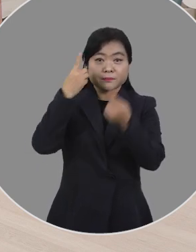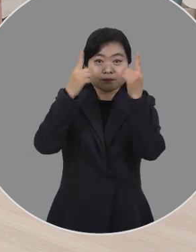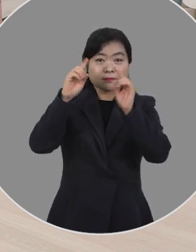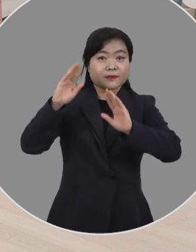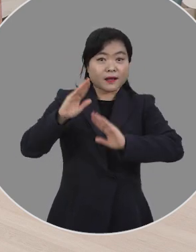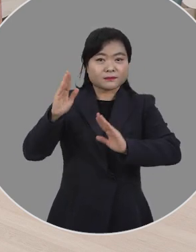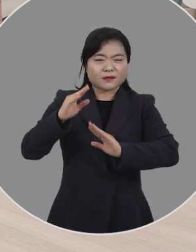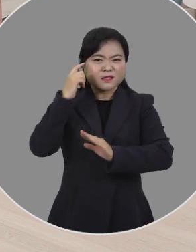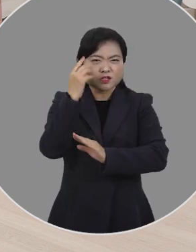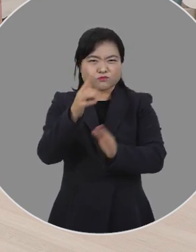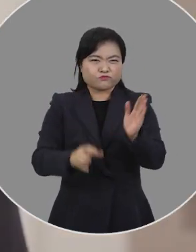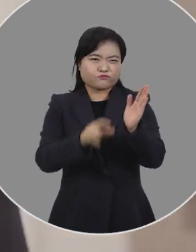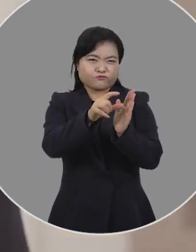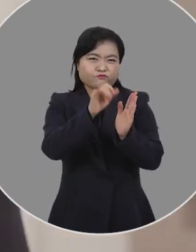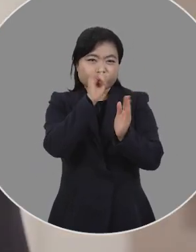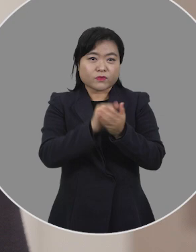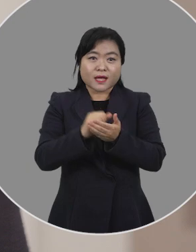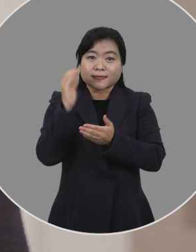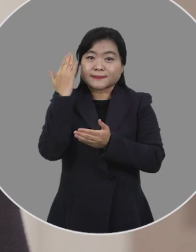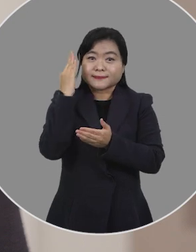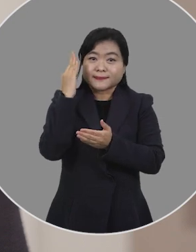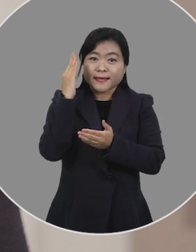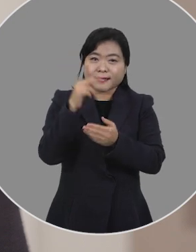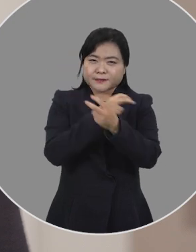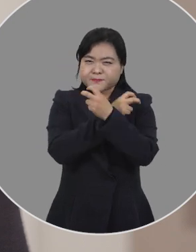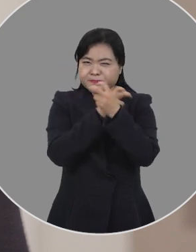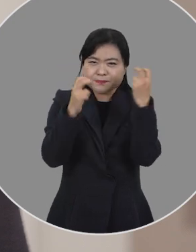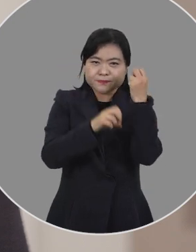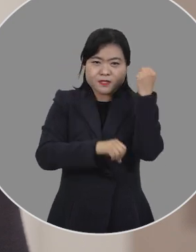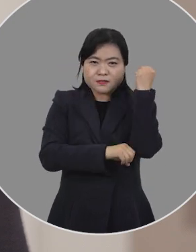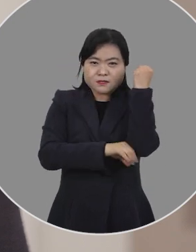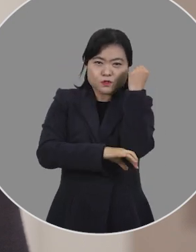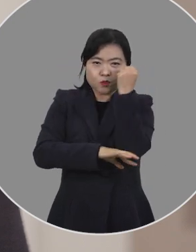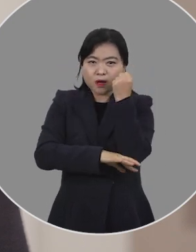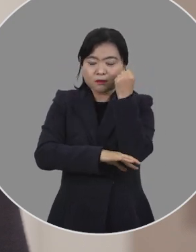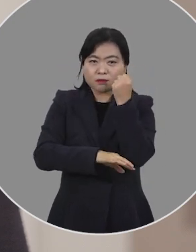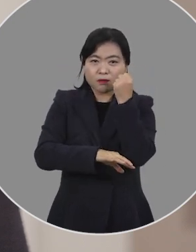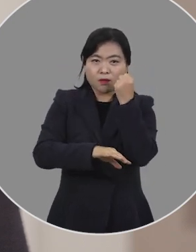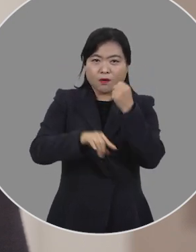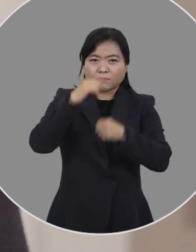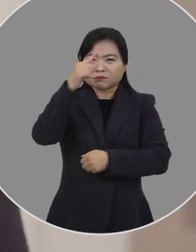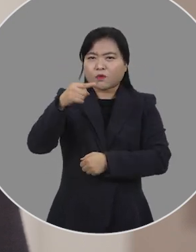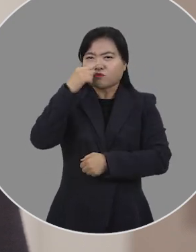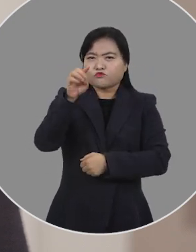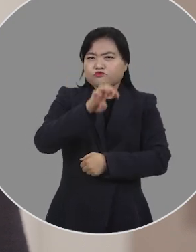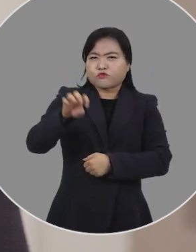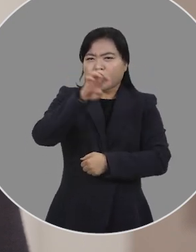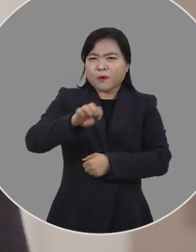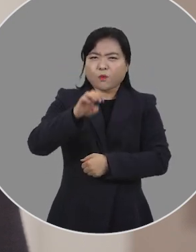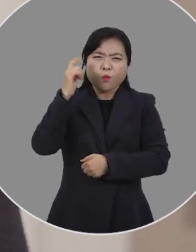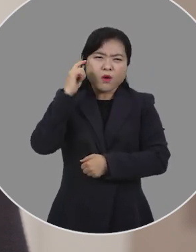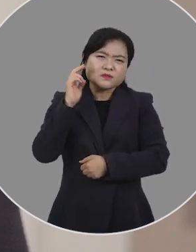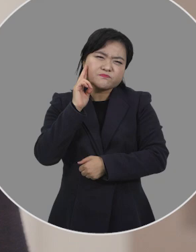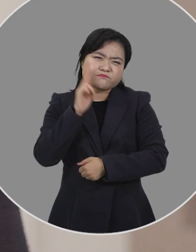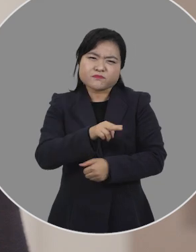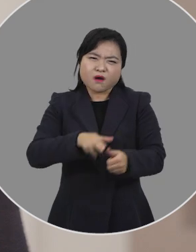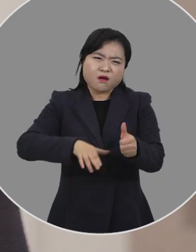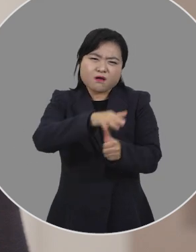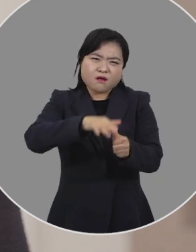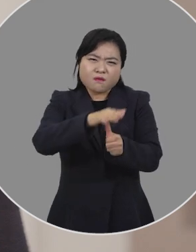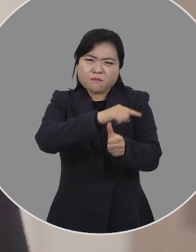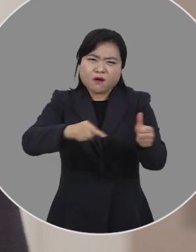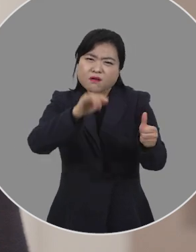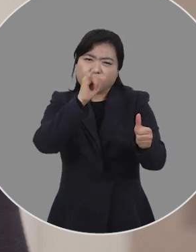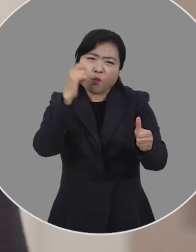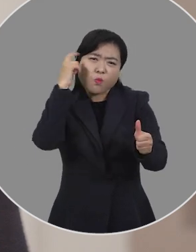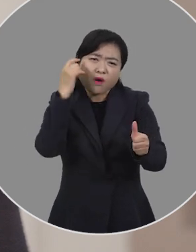이런 질문을 올려주셨는데요. 근대 이성의 틀을 기초한 서구 유럽에서 왜 이렇게 잔혹한 박해가 발생했는지 여전히 이해가